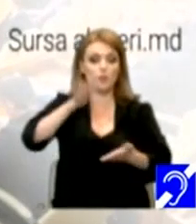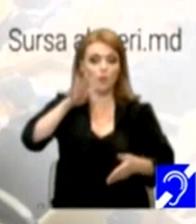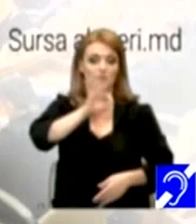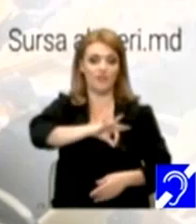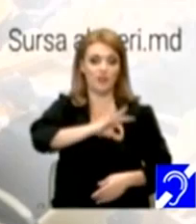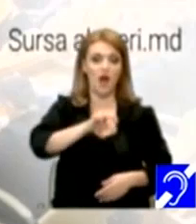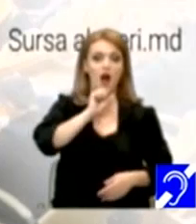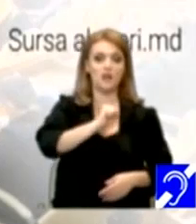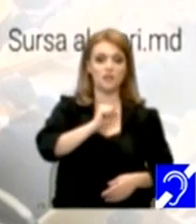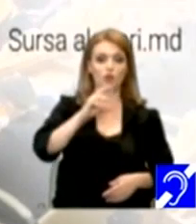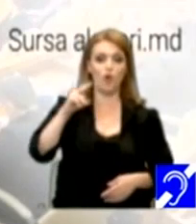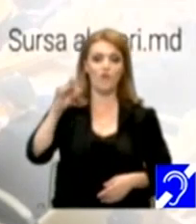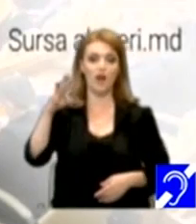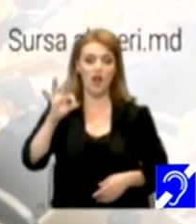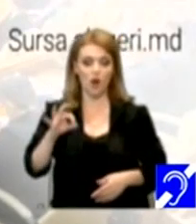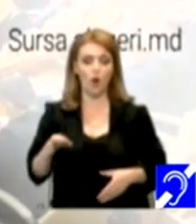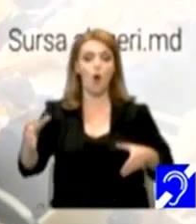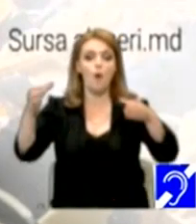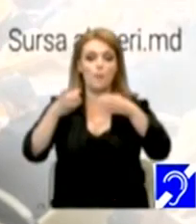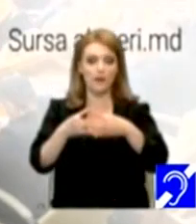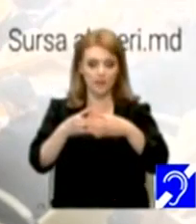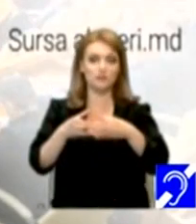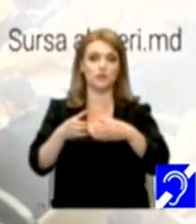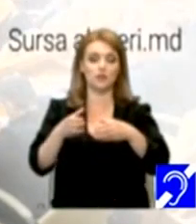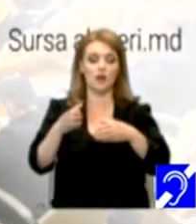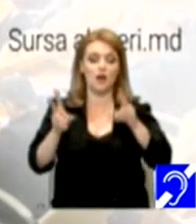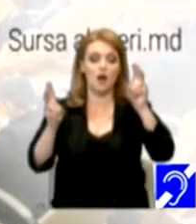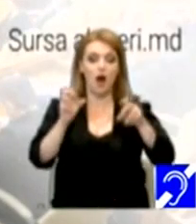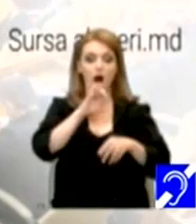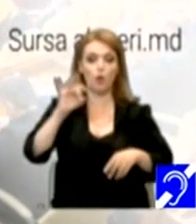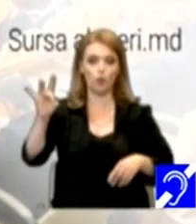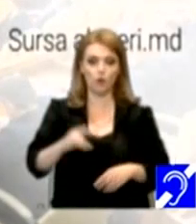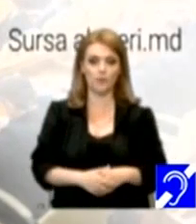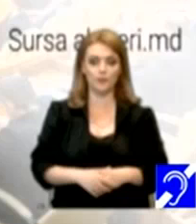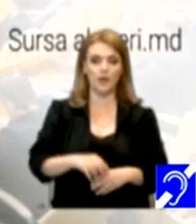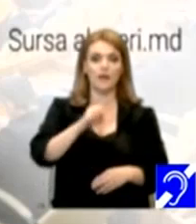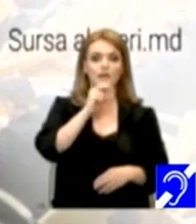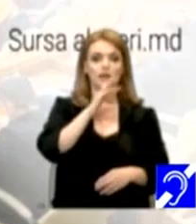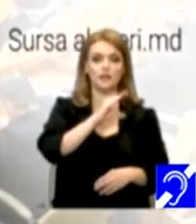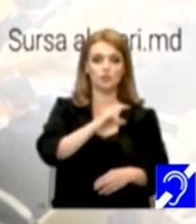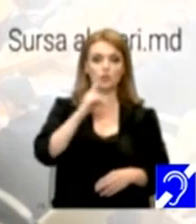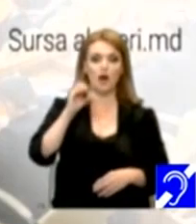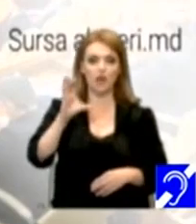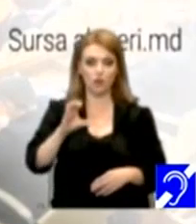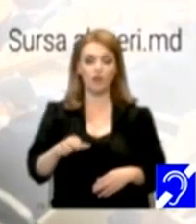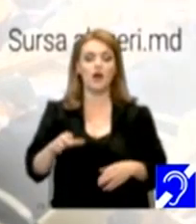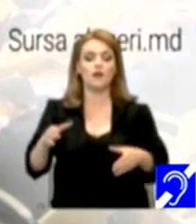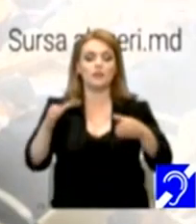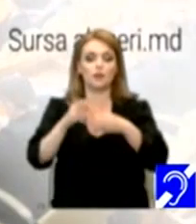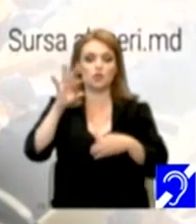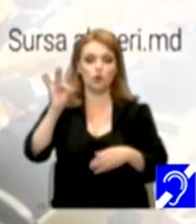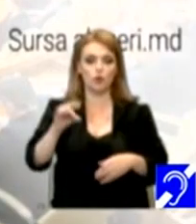sunt Alexandru Covalenco de la Alianța pentru Unirea Românilor, Denis Ulanov de la Partidul Politic Șor și